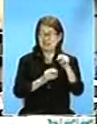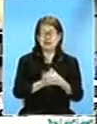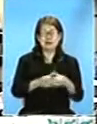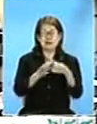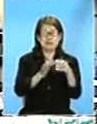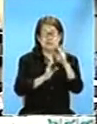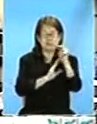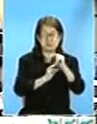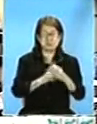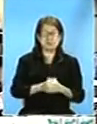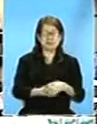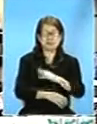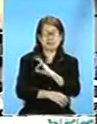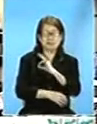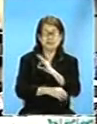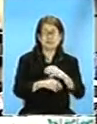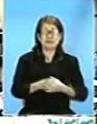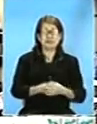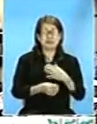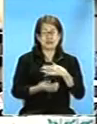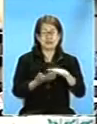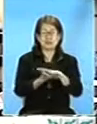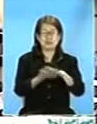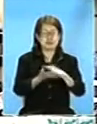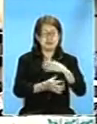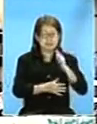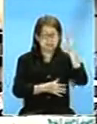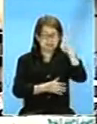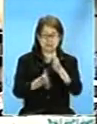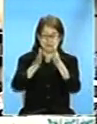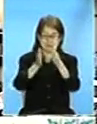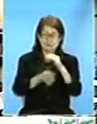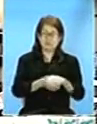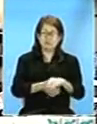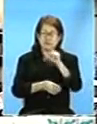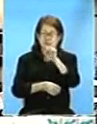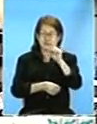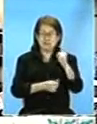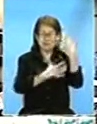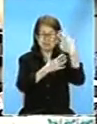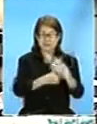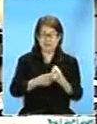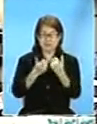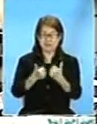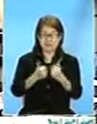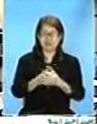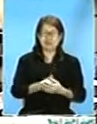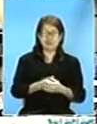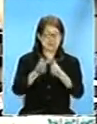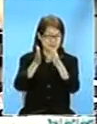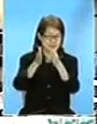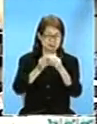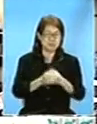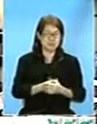มาชิกรัฐสภาต้องขออนุญาตที่จะประท้วงท่านสมาชิกผู้ทรงเกียรติที่ได้อภิปรายจบไปนะครับ